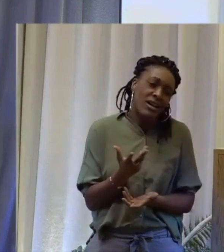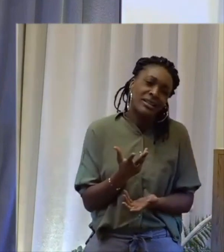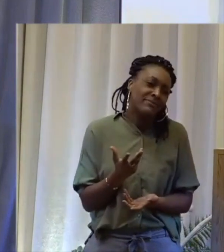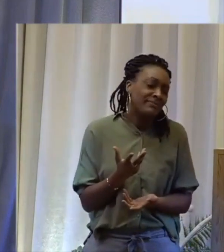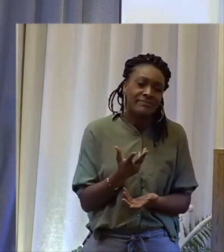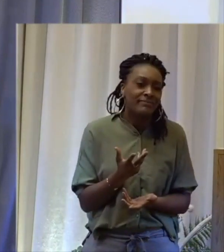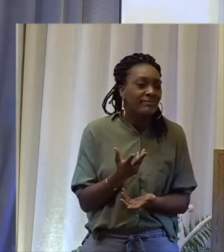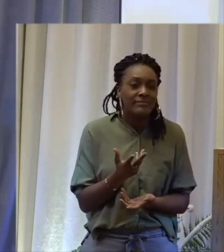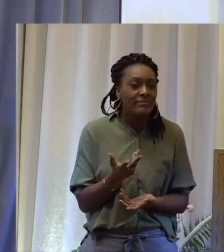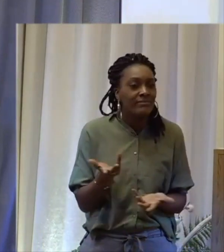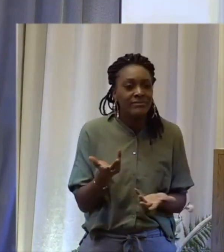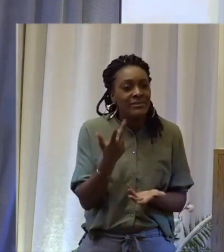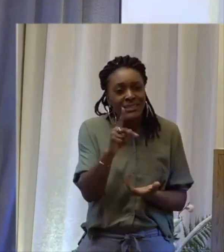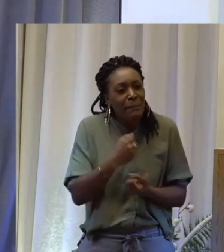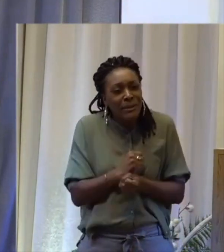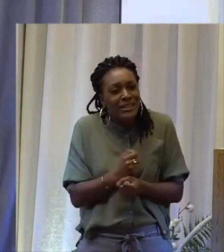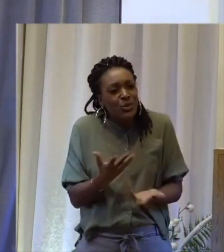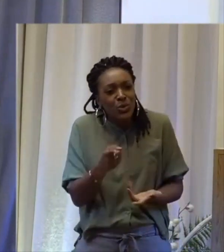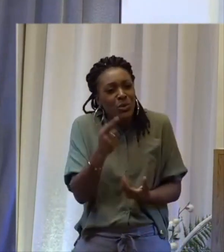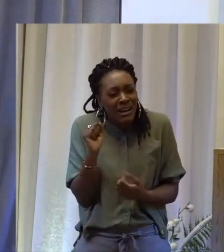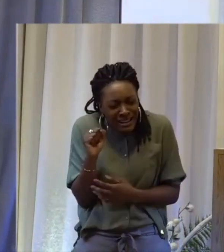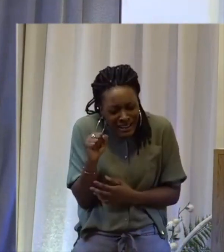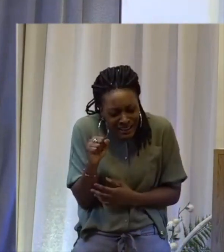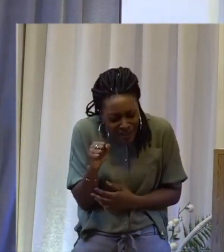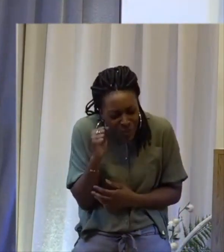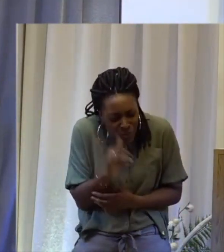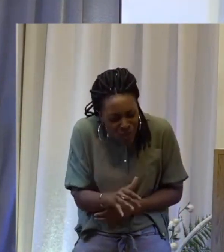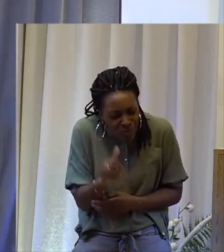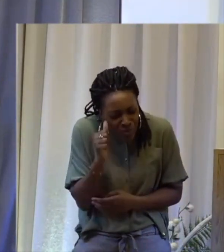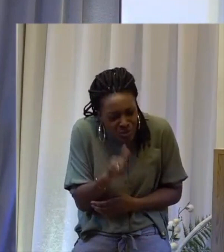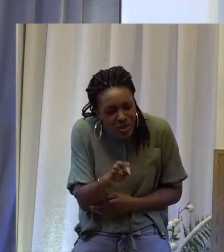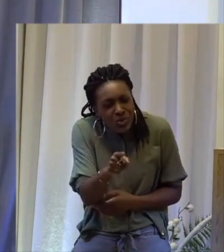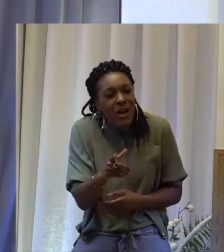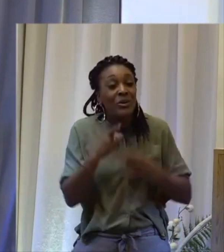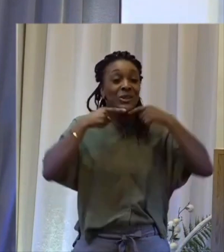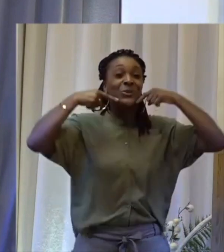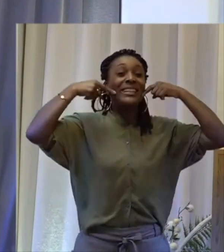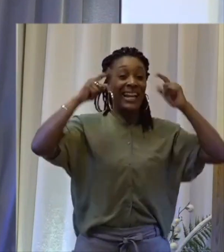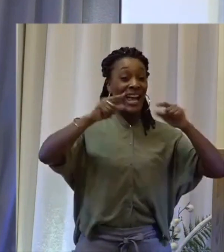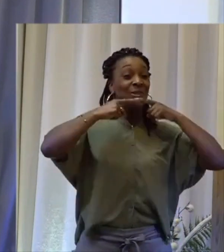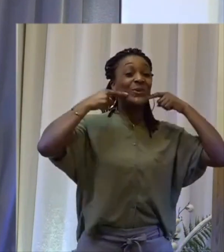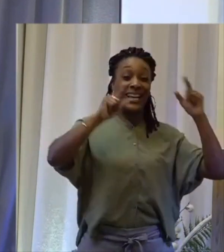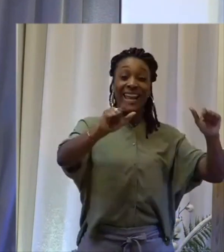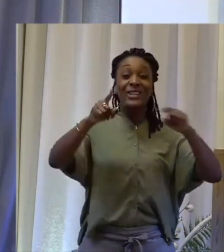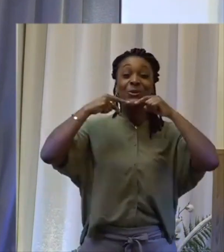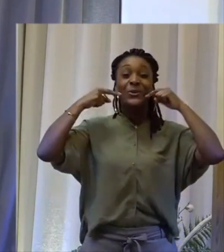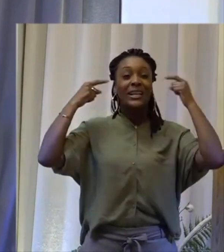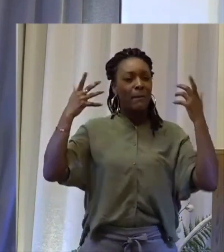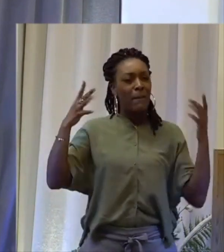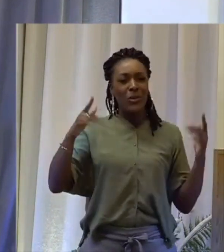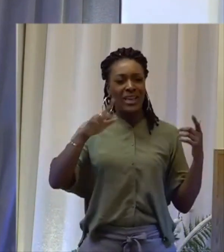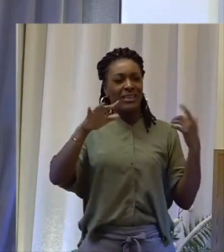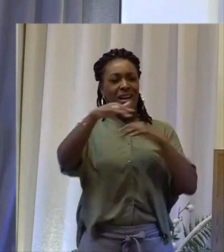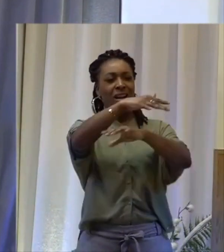Quelle est la prison où tu es en train de croupir jour après jour? Peut-être que tu as un sourire de façade autour de